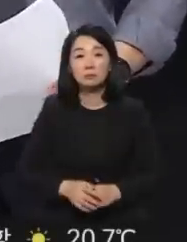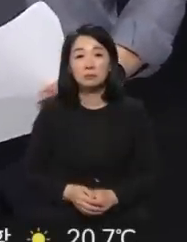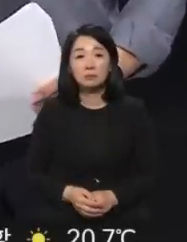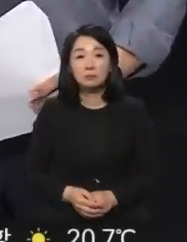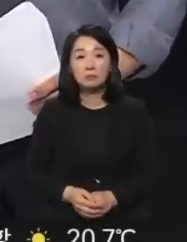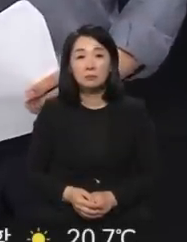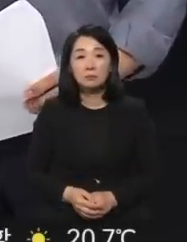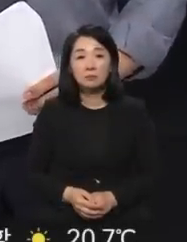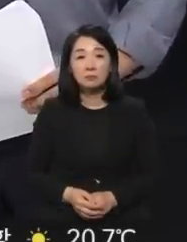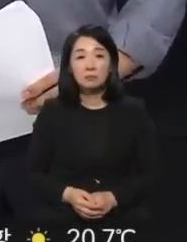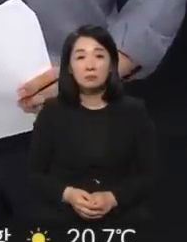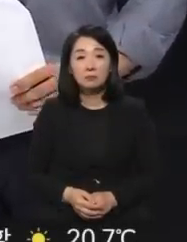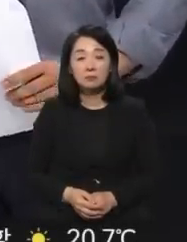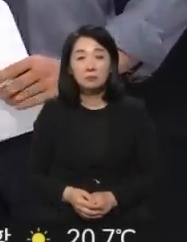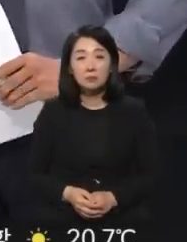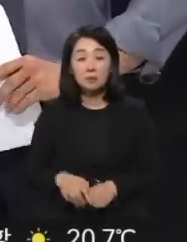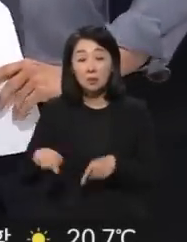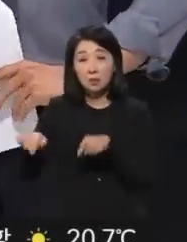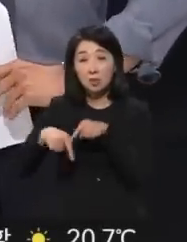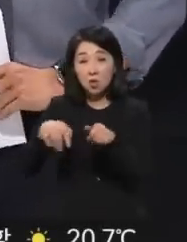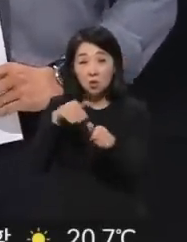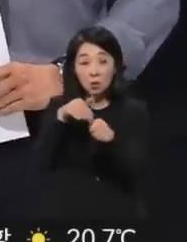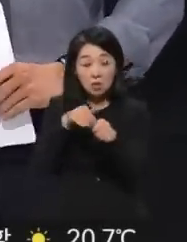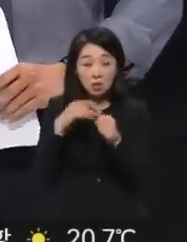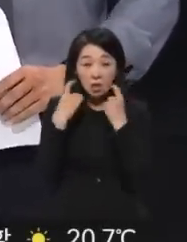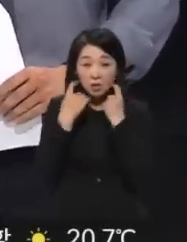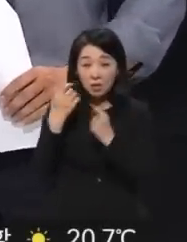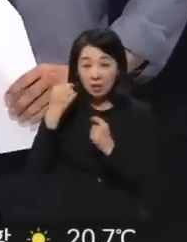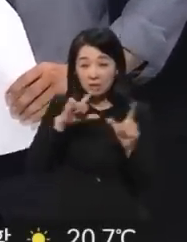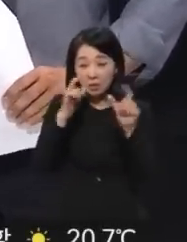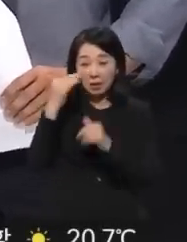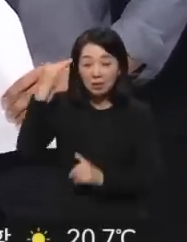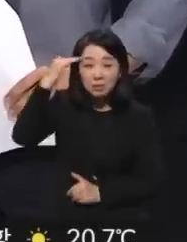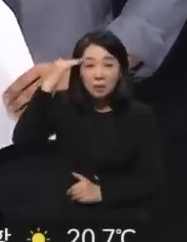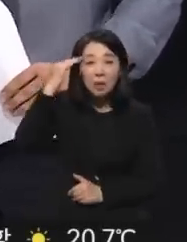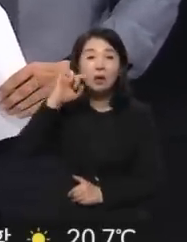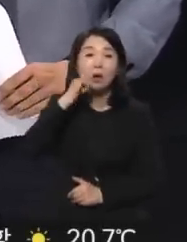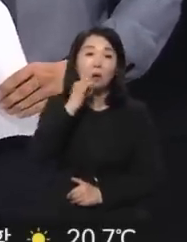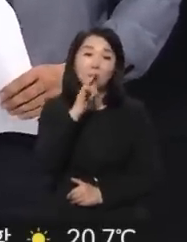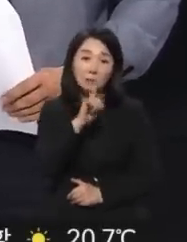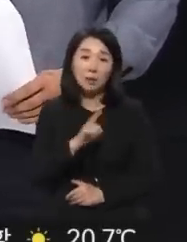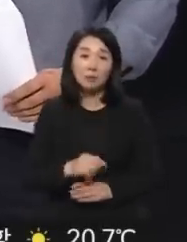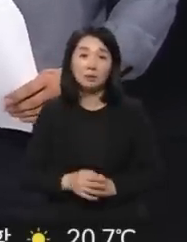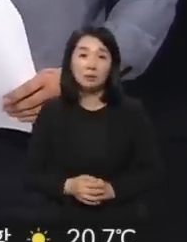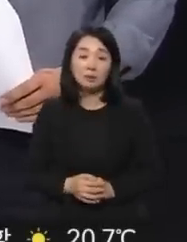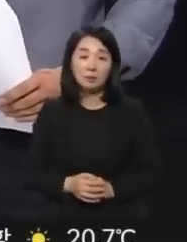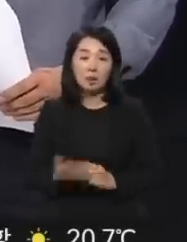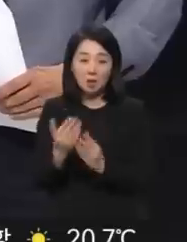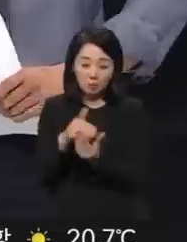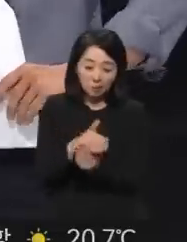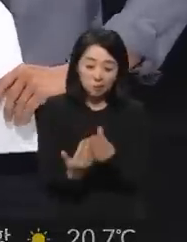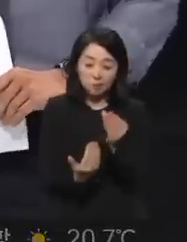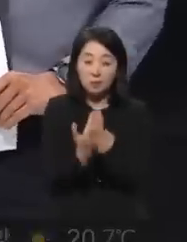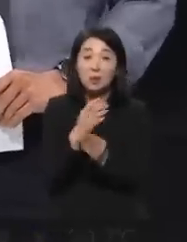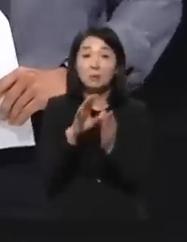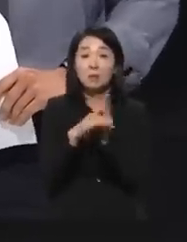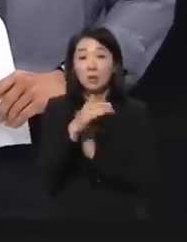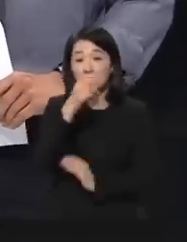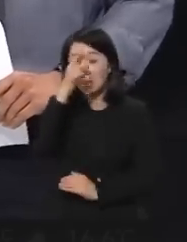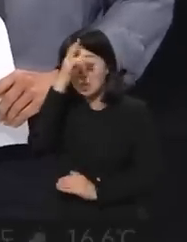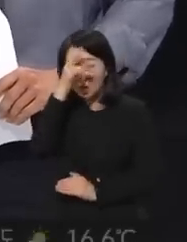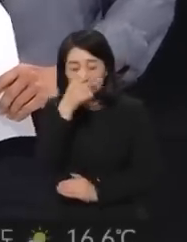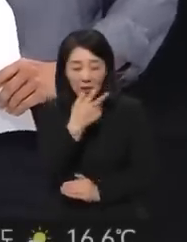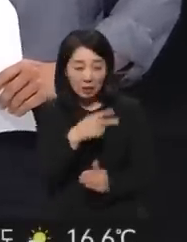다만 명백한 정치 관여나 사생활 침해로 단정하긴 어렵다는 시각도 있습니다. 이 세월호 참사 당시 경찰의 사찰이